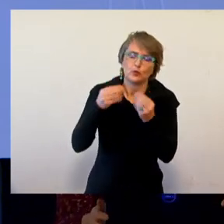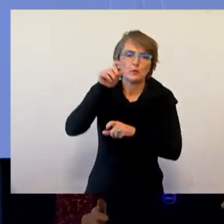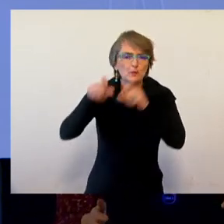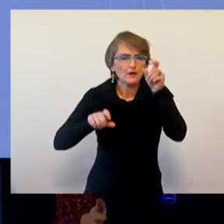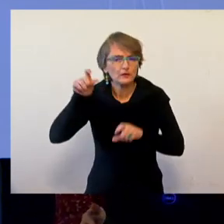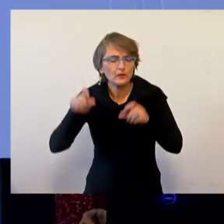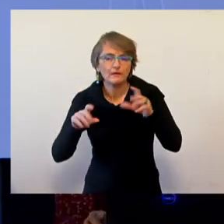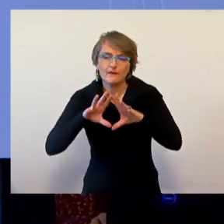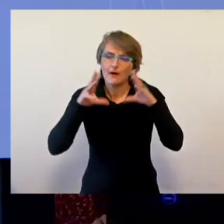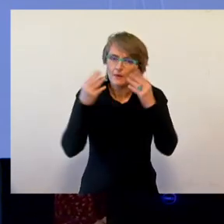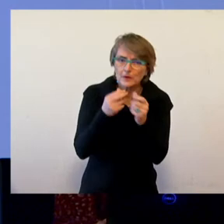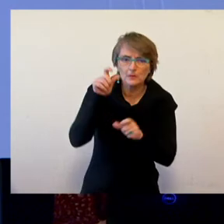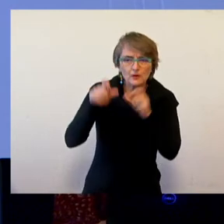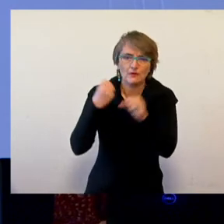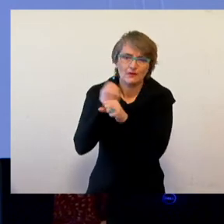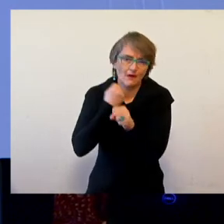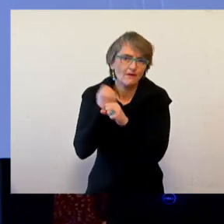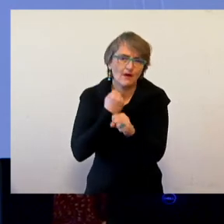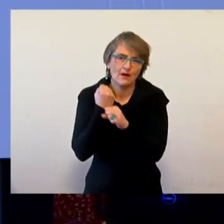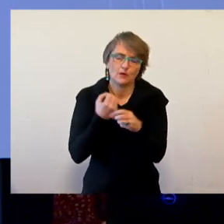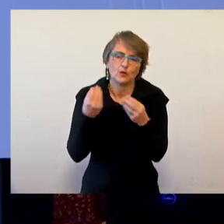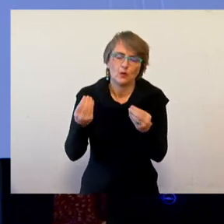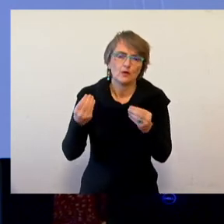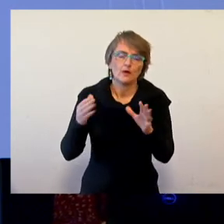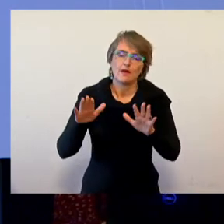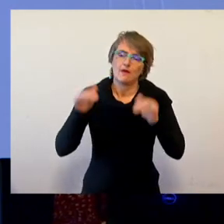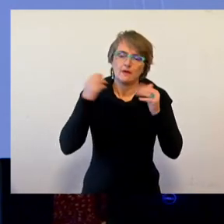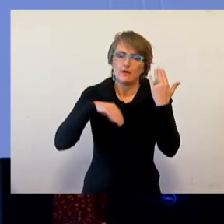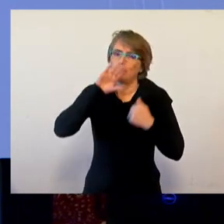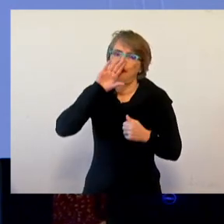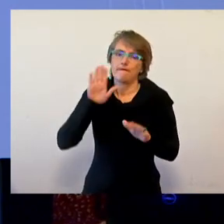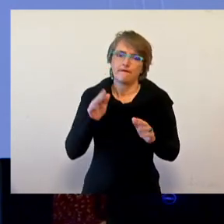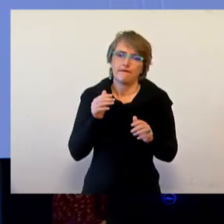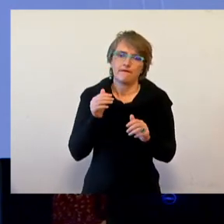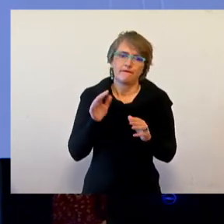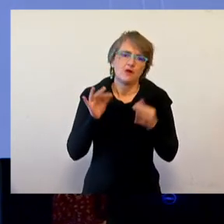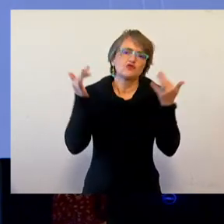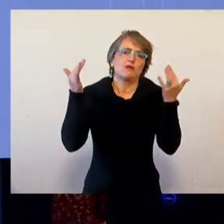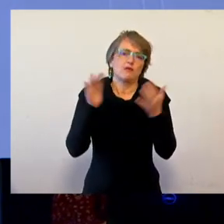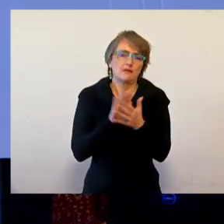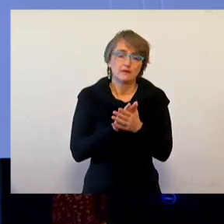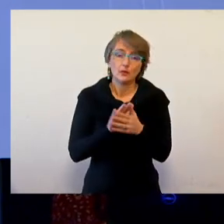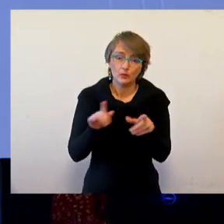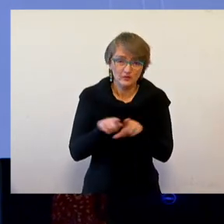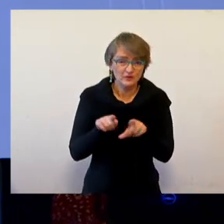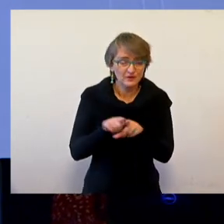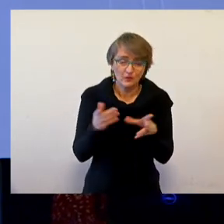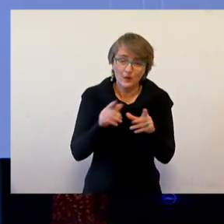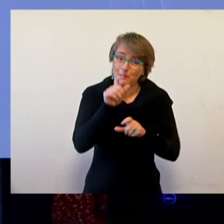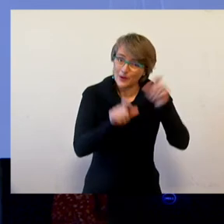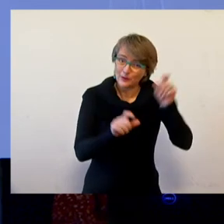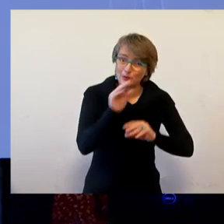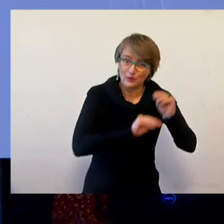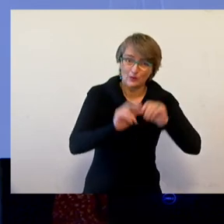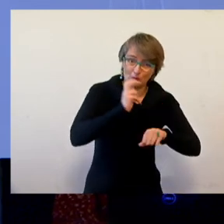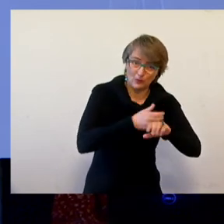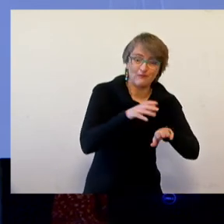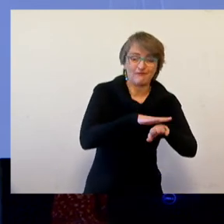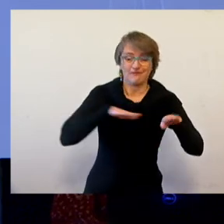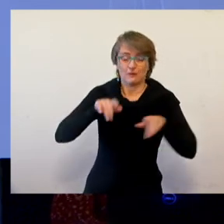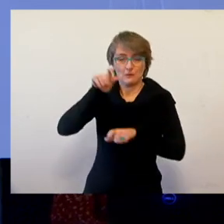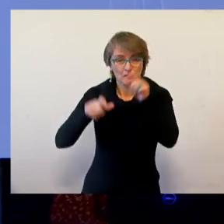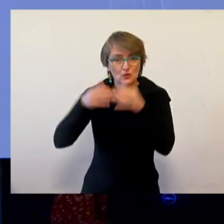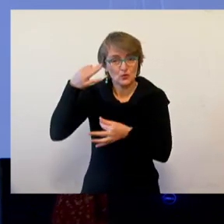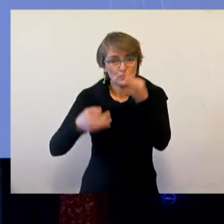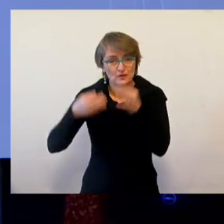les personnels. C'est dur pour les soignants, c'est dur aussi pour la justice. Hier, de manière